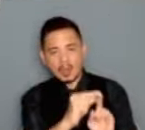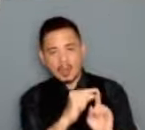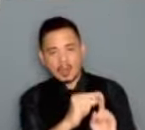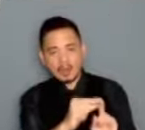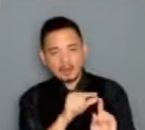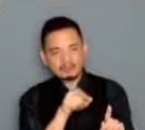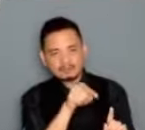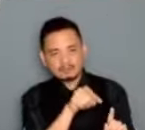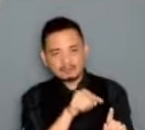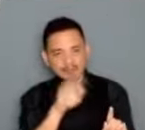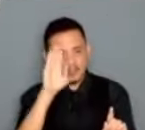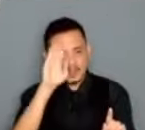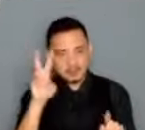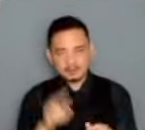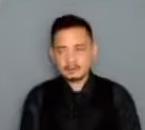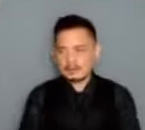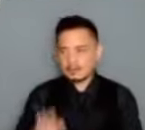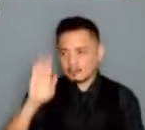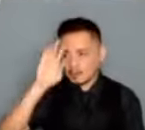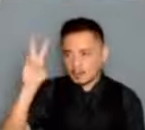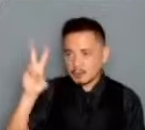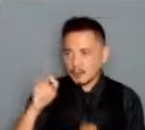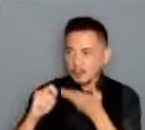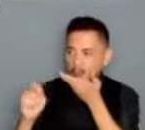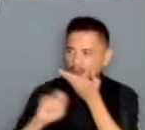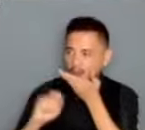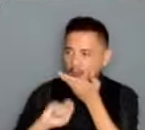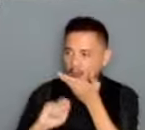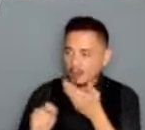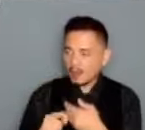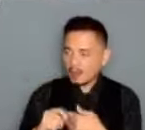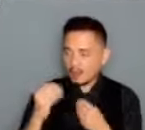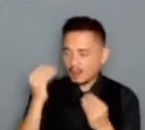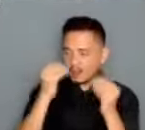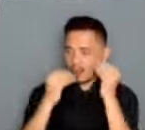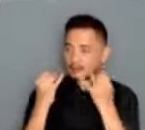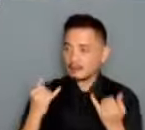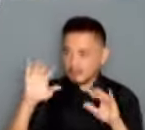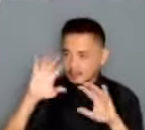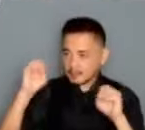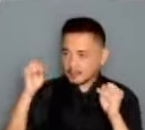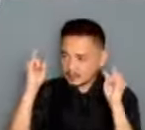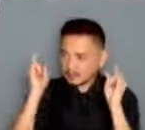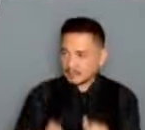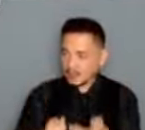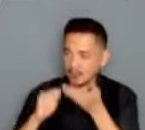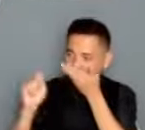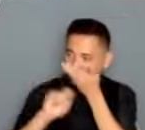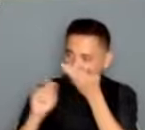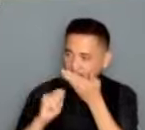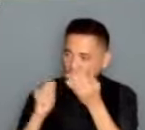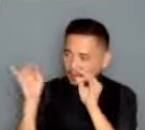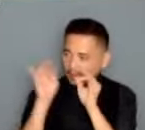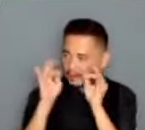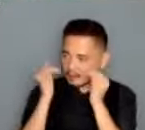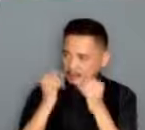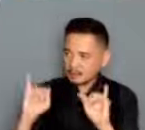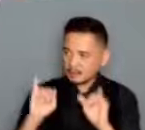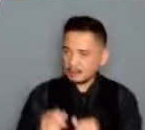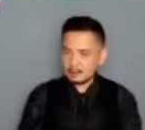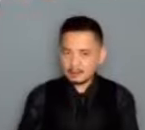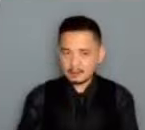Bongbong Marcos bangag noon. Ngayong presidente na, bangag natin ang presidente.